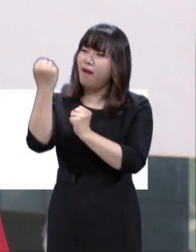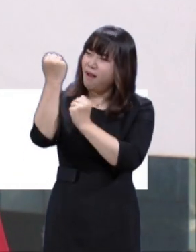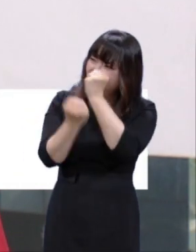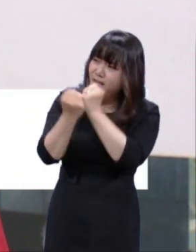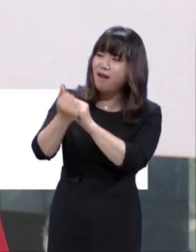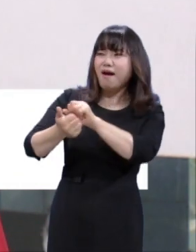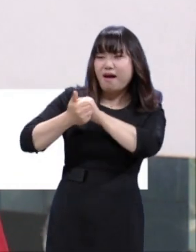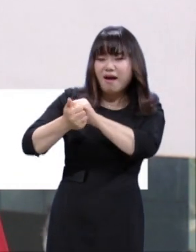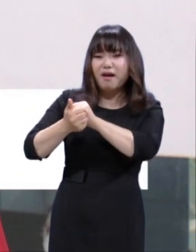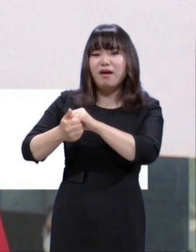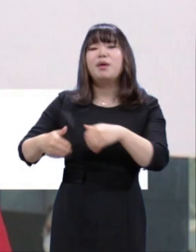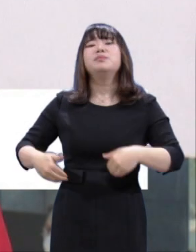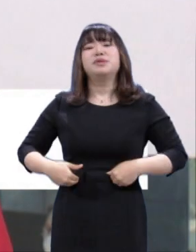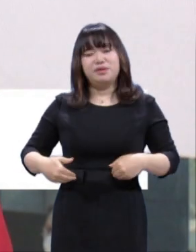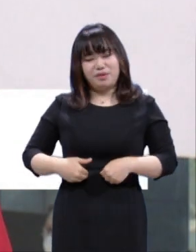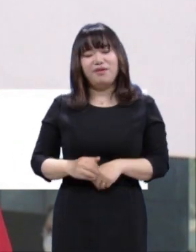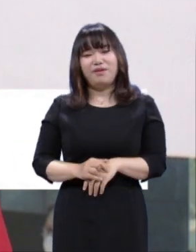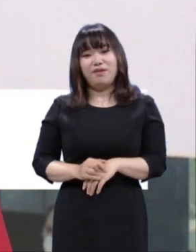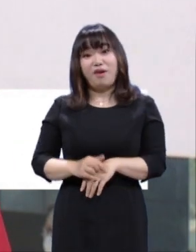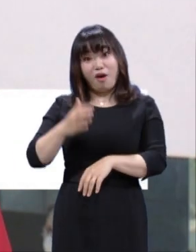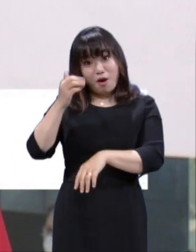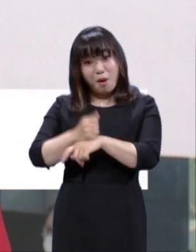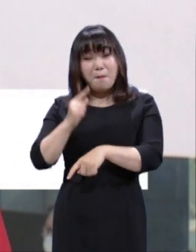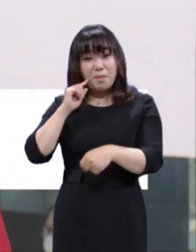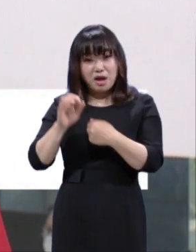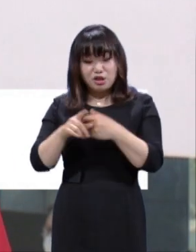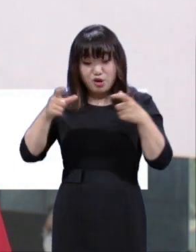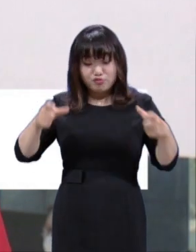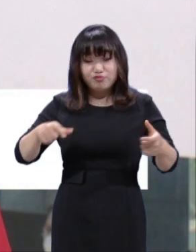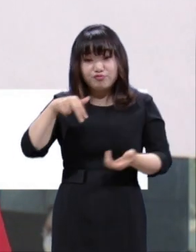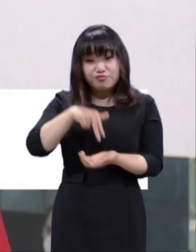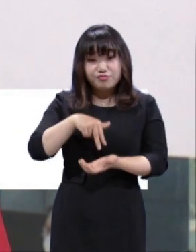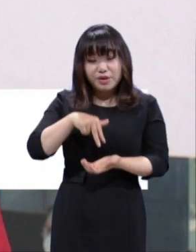그것은 해야 한다고 생각하고 만약에 구가 좀